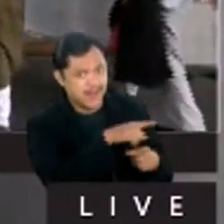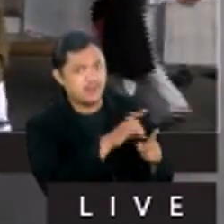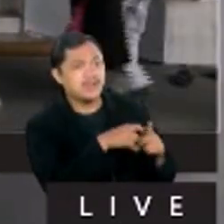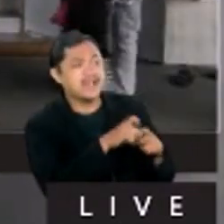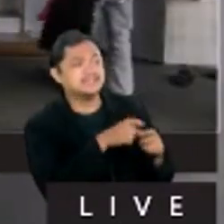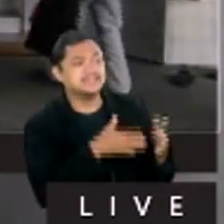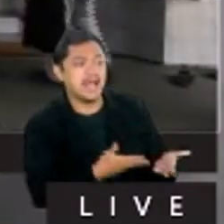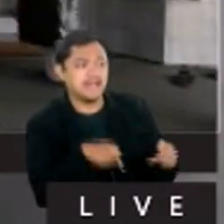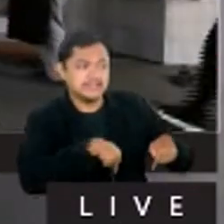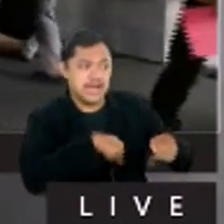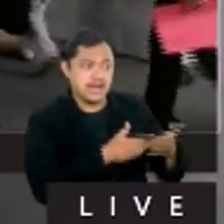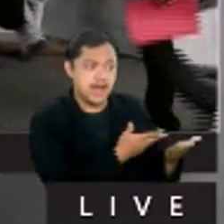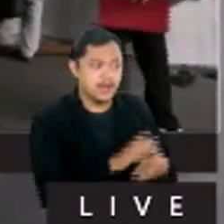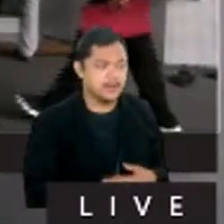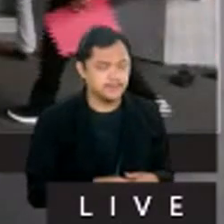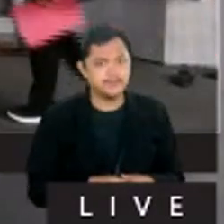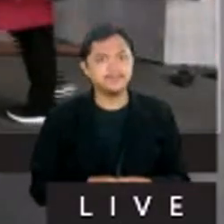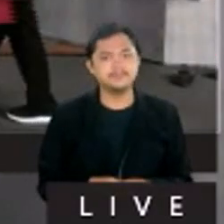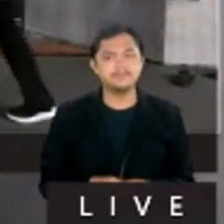NMB dari pantauan Anda?